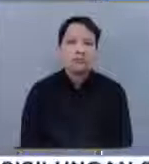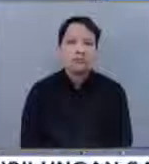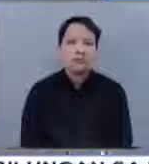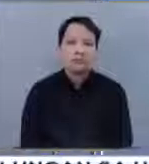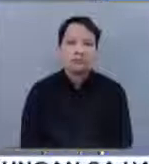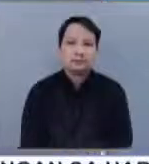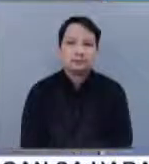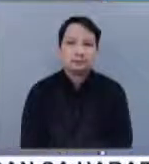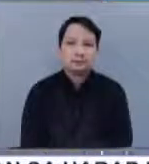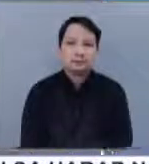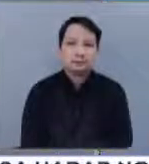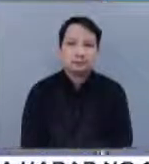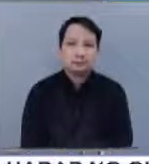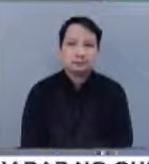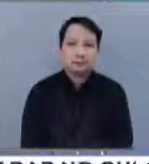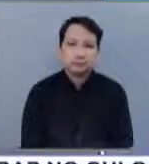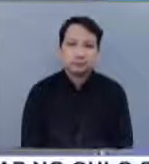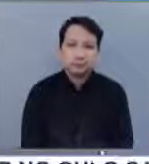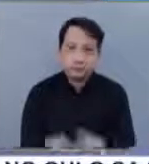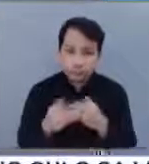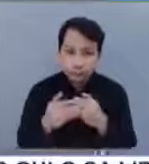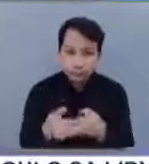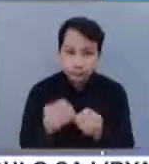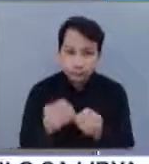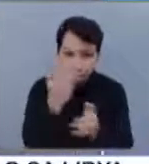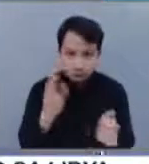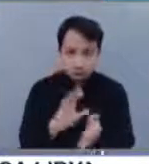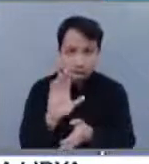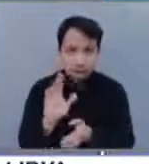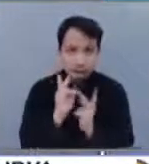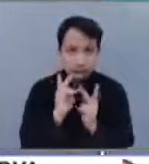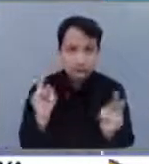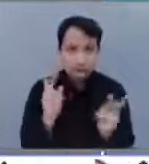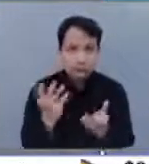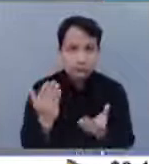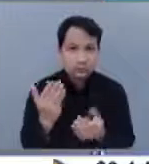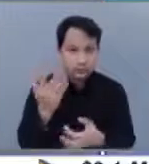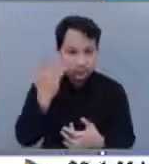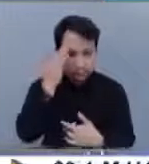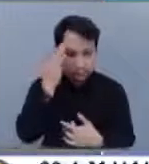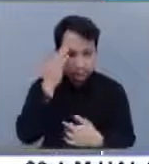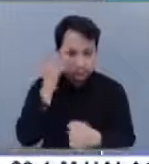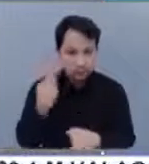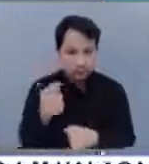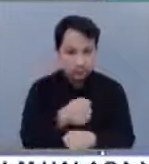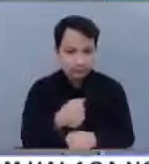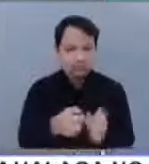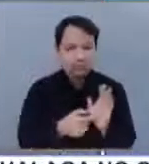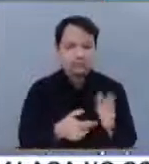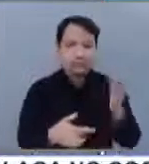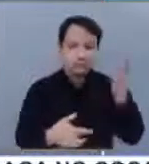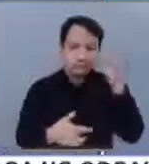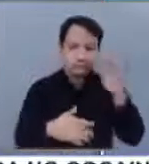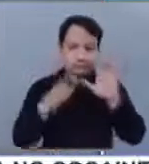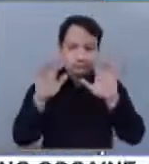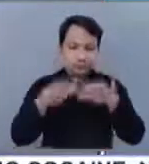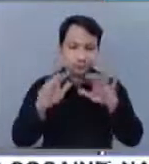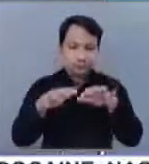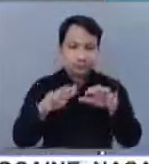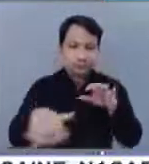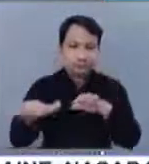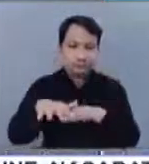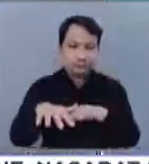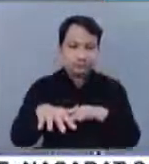Patuloy pa rin pinag-iingat ng mga eksperto ang publiko kaugnay sa mga karamdamang maaring makuha sa panahon ng tag-ulan at panakanakang